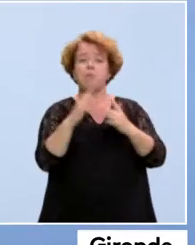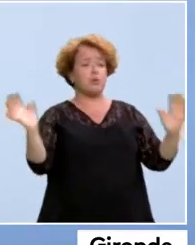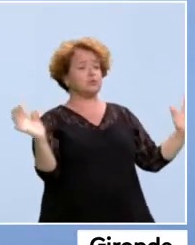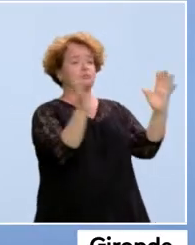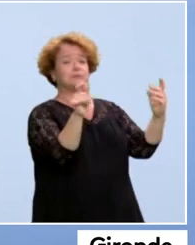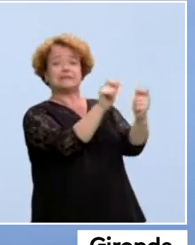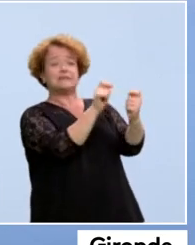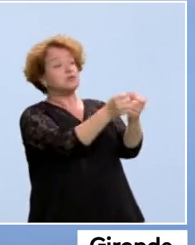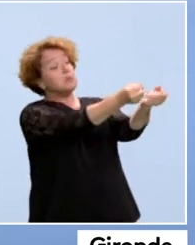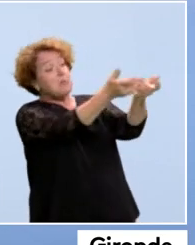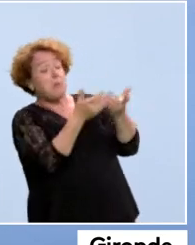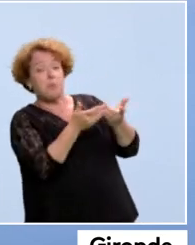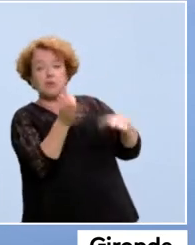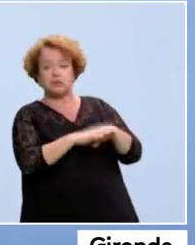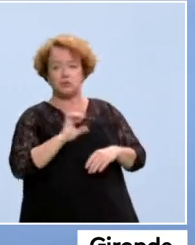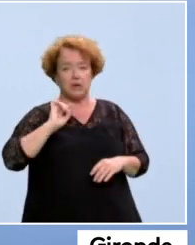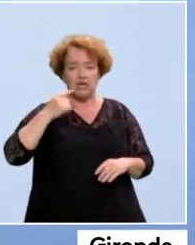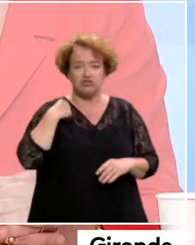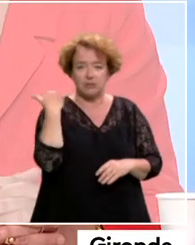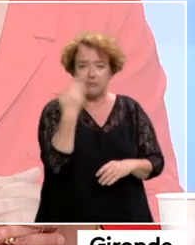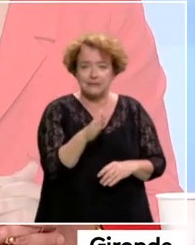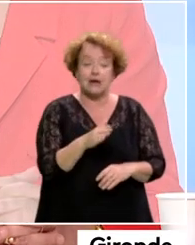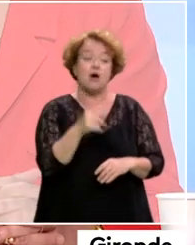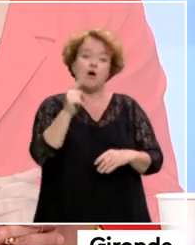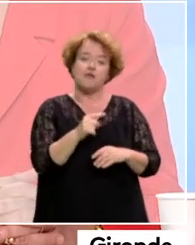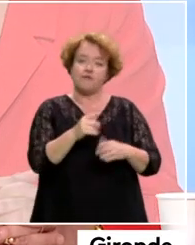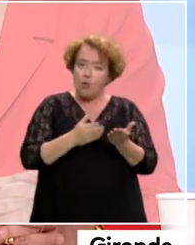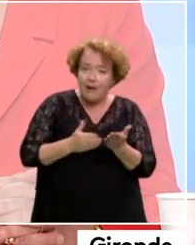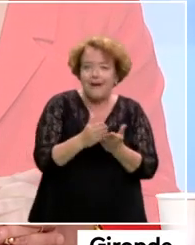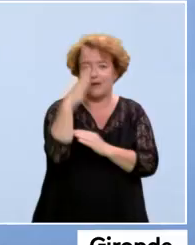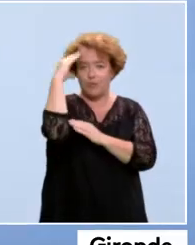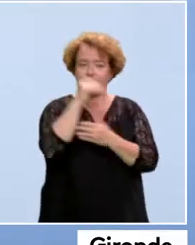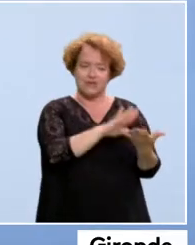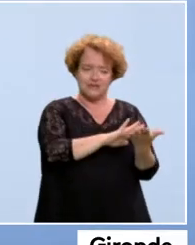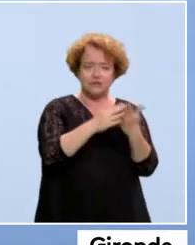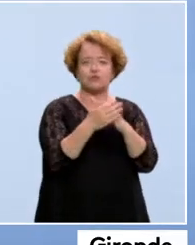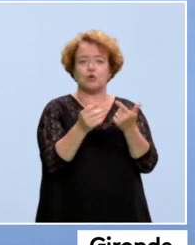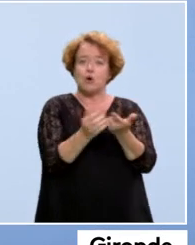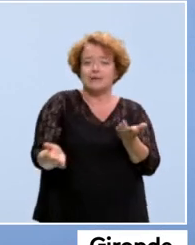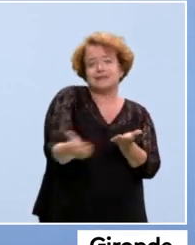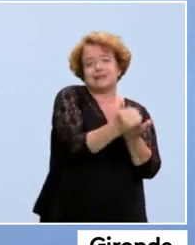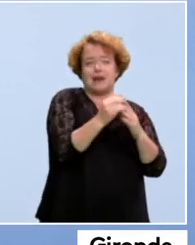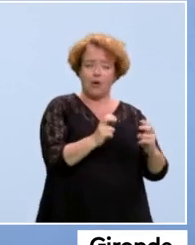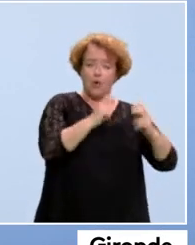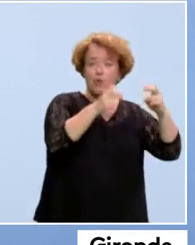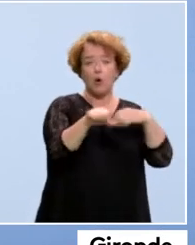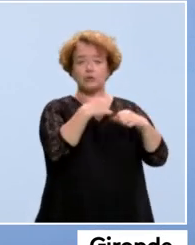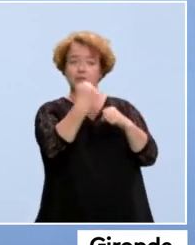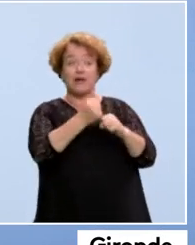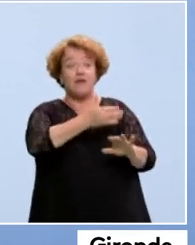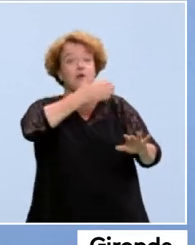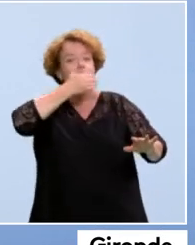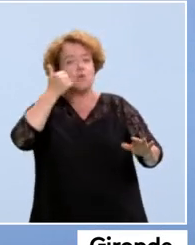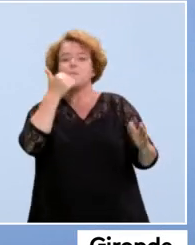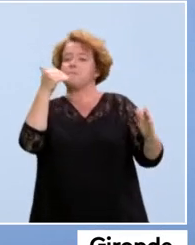c'est revaloriser les carrières les conditions de travail et les salaires ça n'est pas ce que vous êtes en train de faire aujourd'hui on est dans une